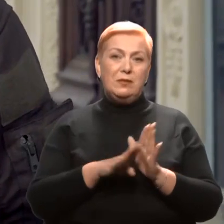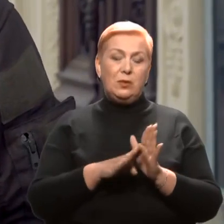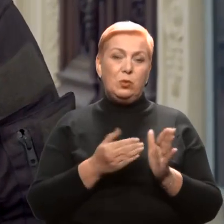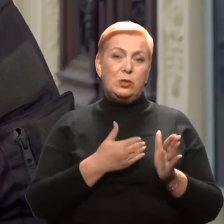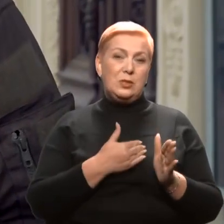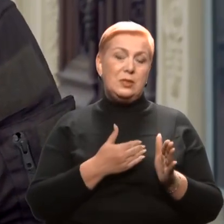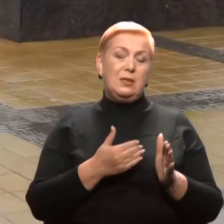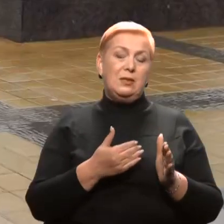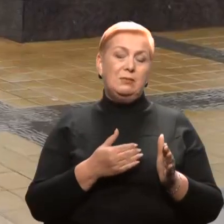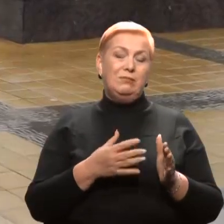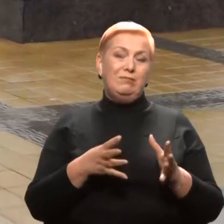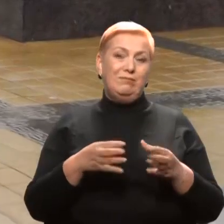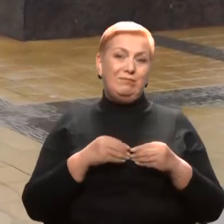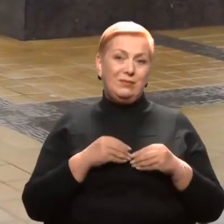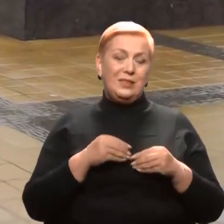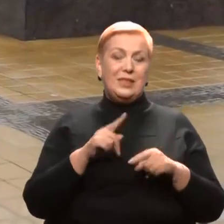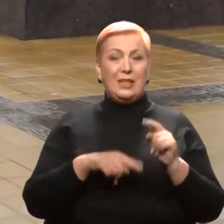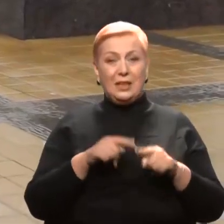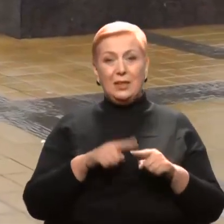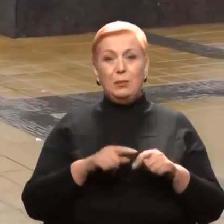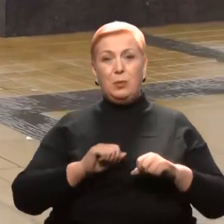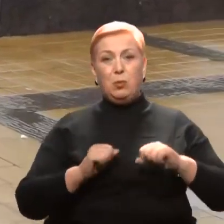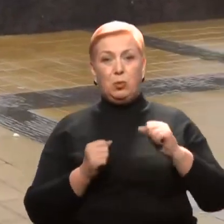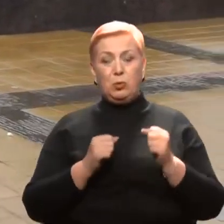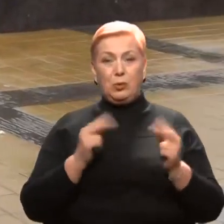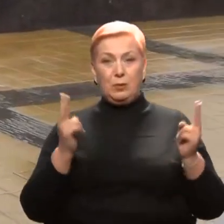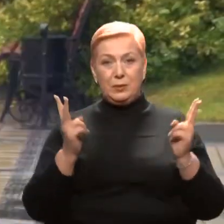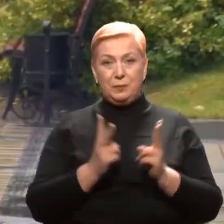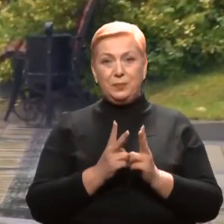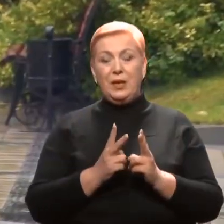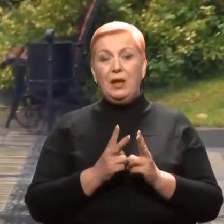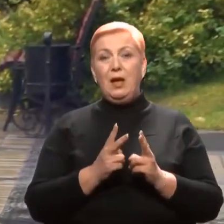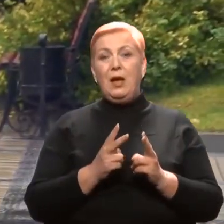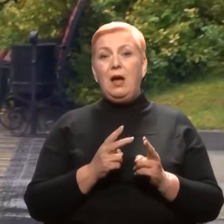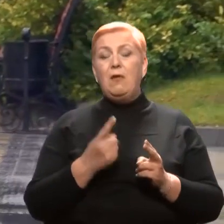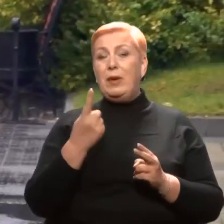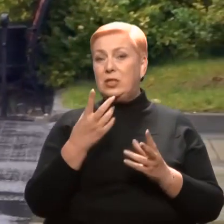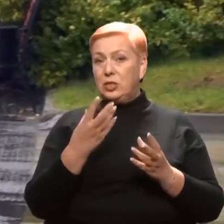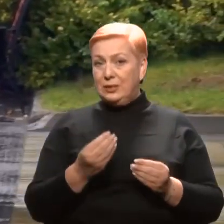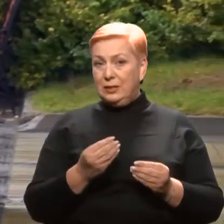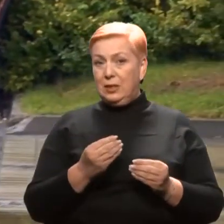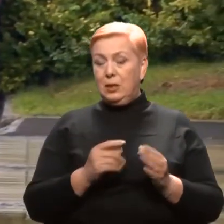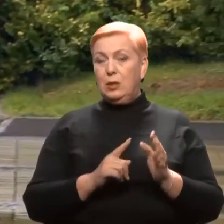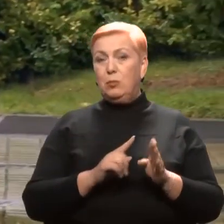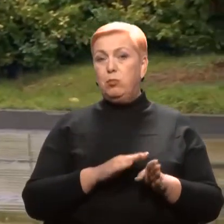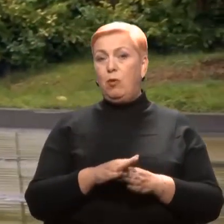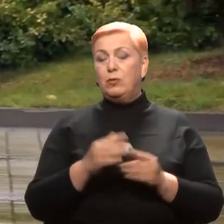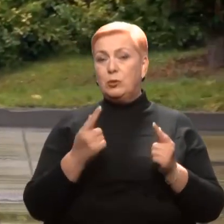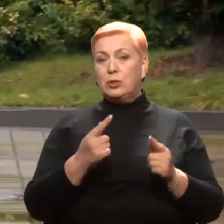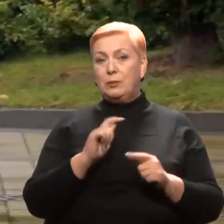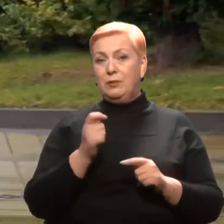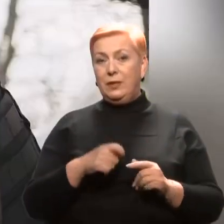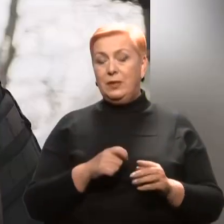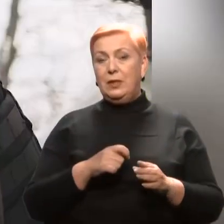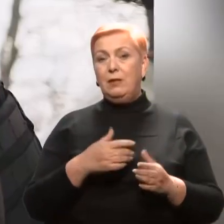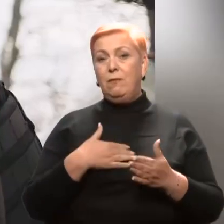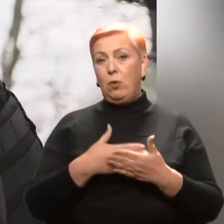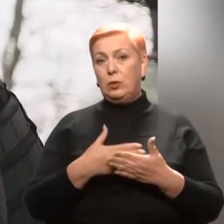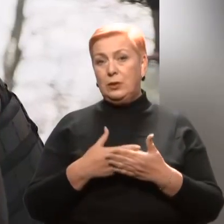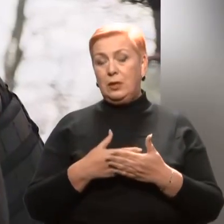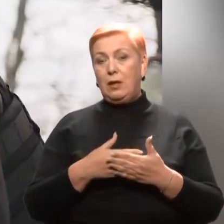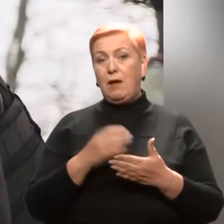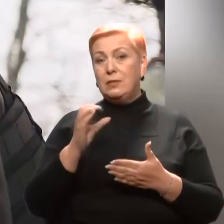рідними, з подругами. У перші дні повномасштабної війни Ірина волонтерила, а в серпні минулого року вирішила мобілізуватися.